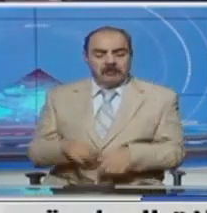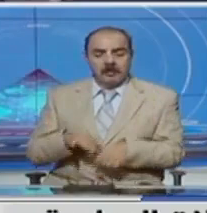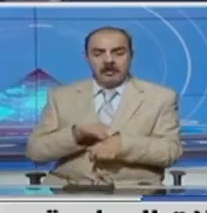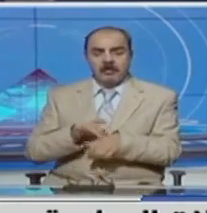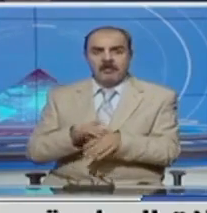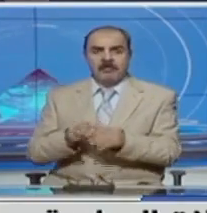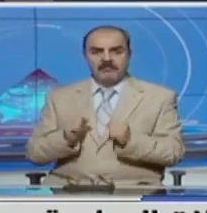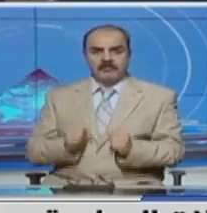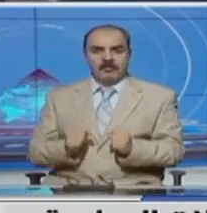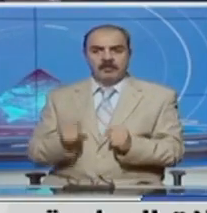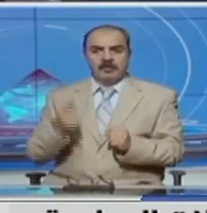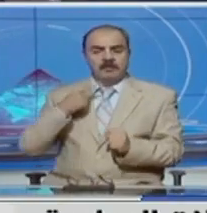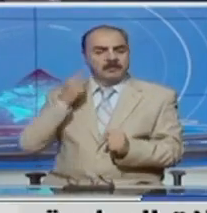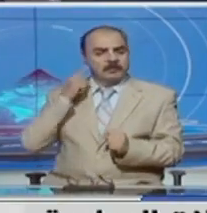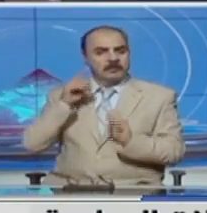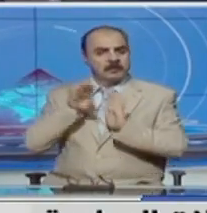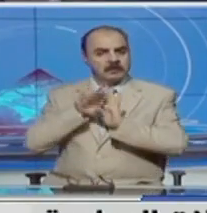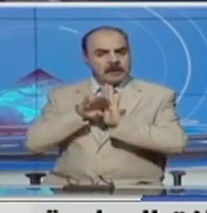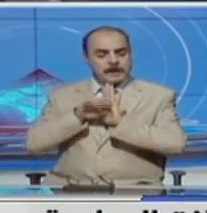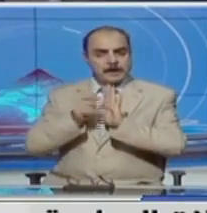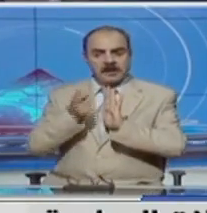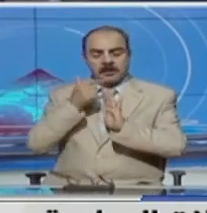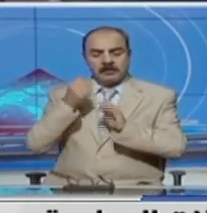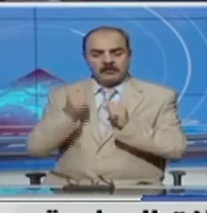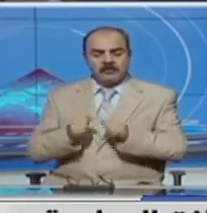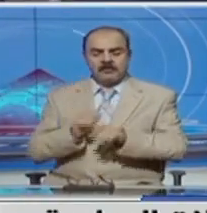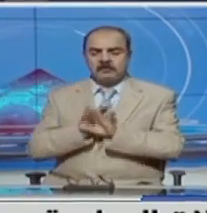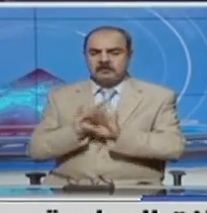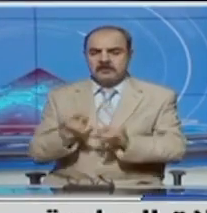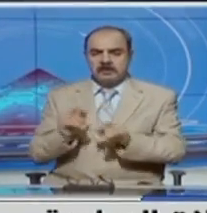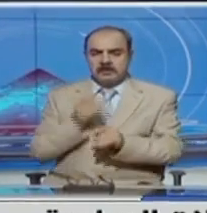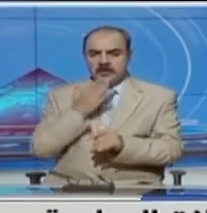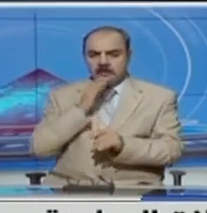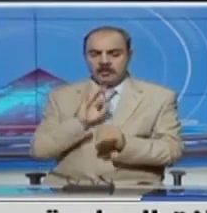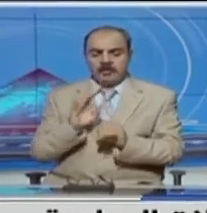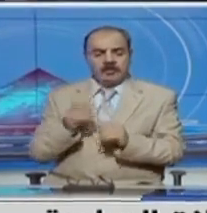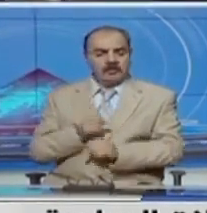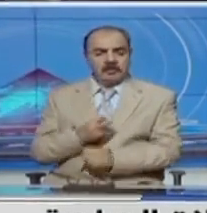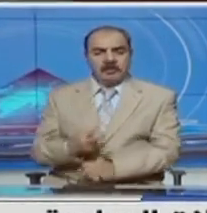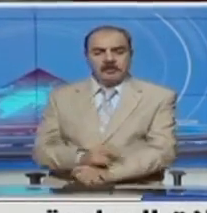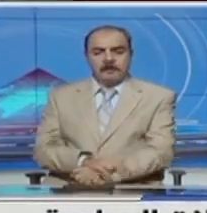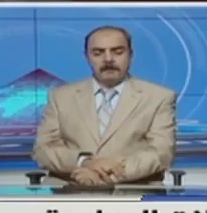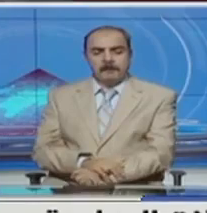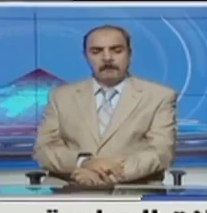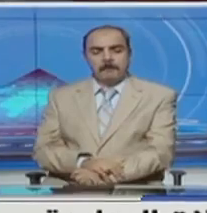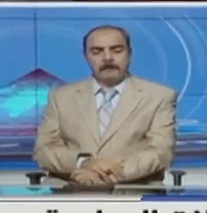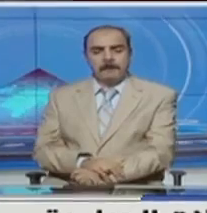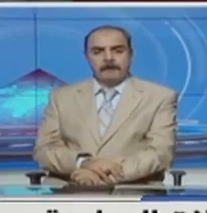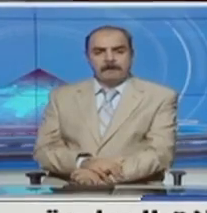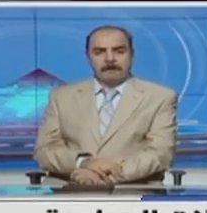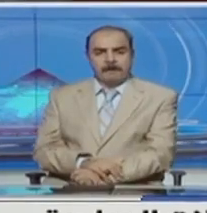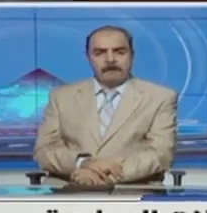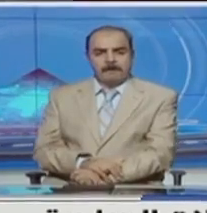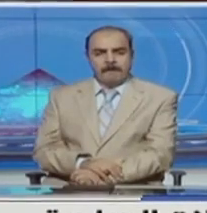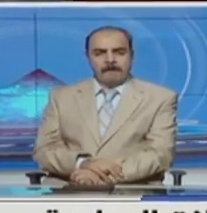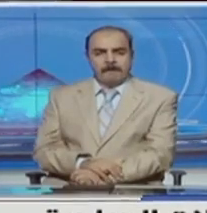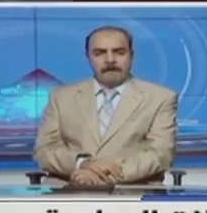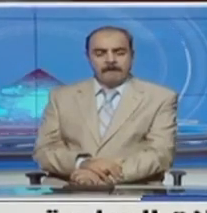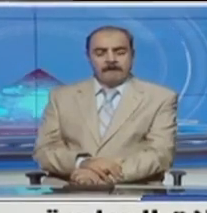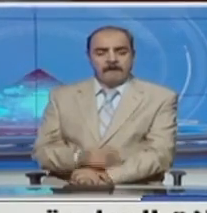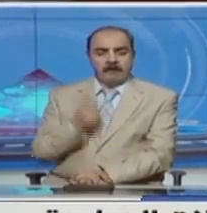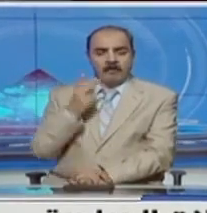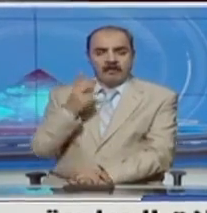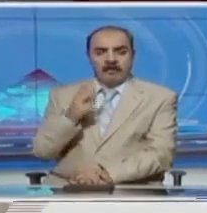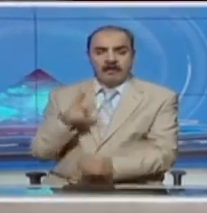الحمد لله ملتزم بالتعليمات، مواظب على ادويه المناعه بتاعته، وهو الحمد لله في اتم الصحه والعافيه. المتابعه بتاعته كانت متابعه دقيقه شويه لانه زرع